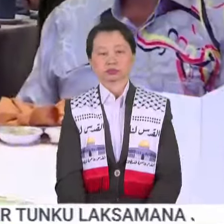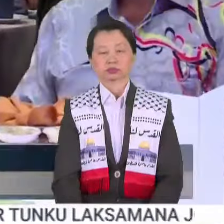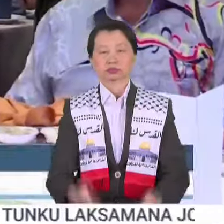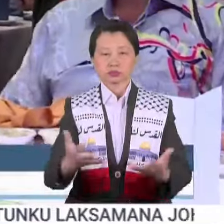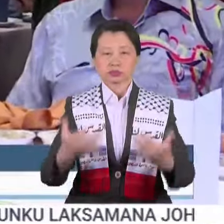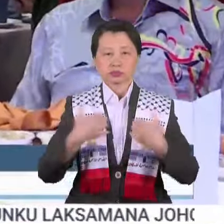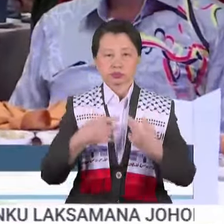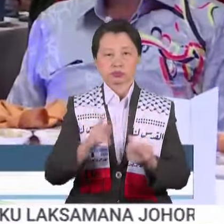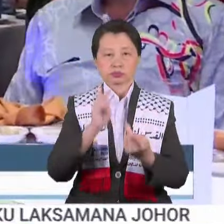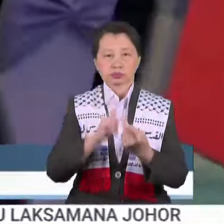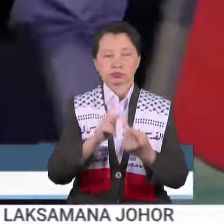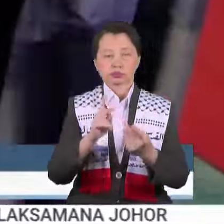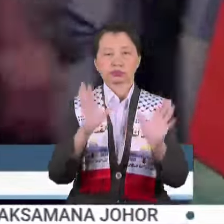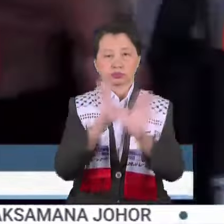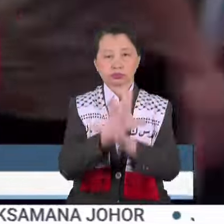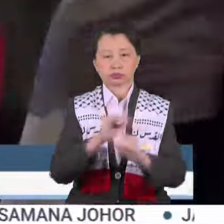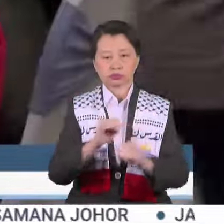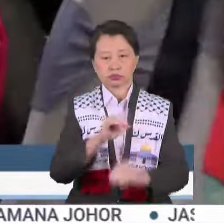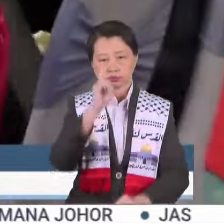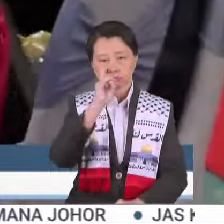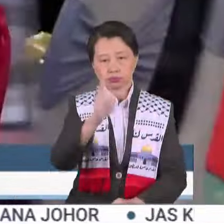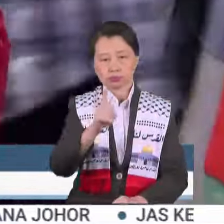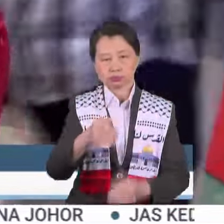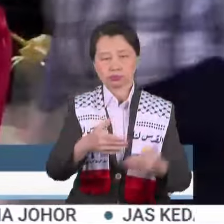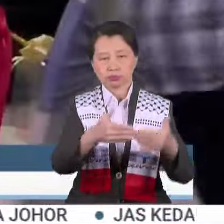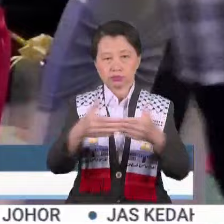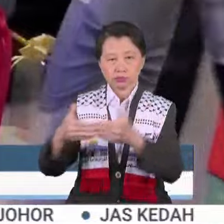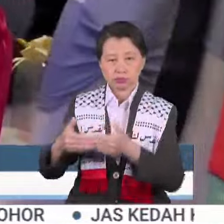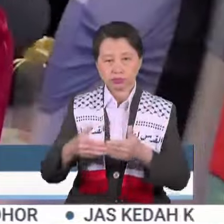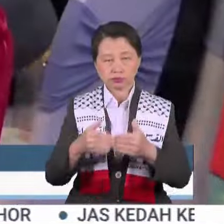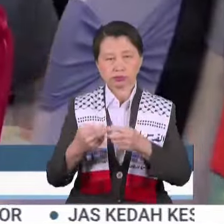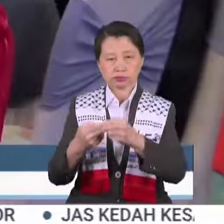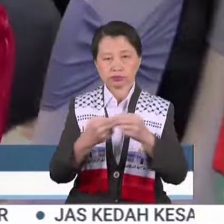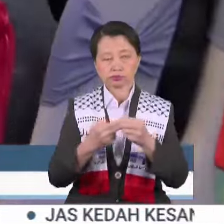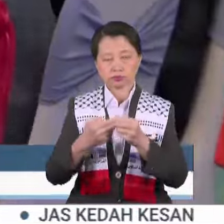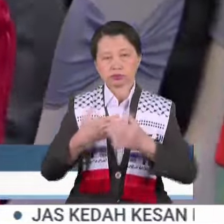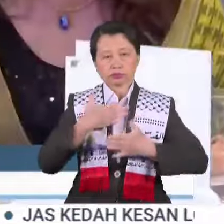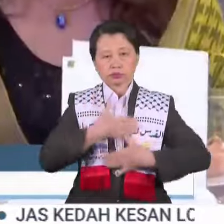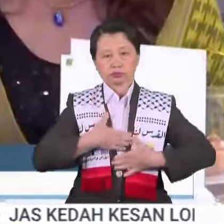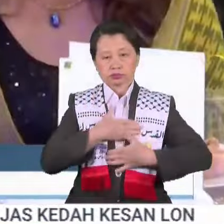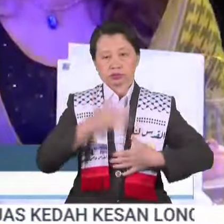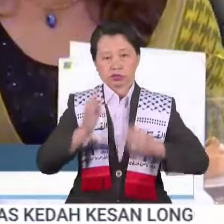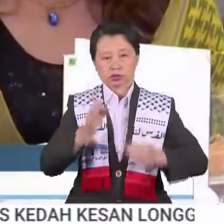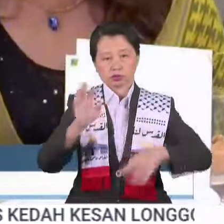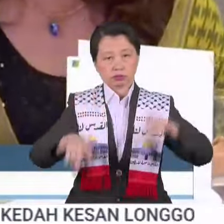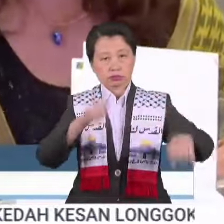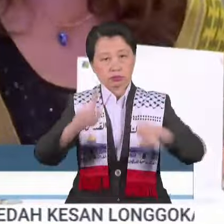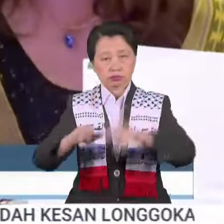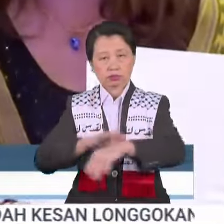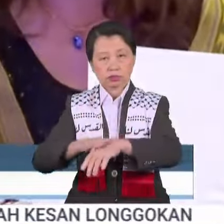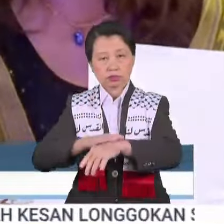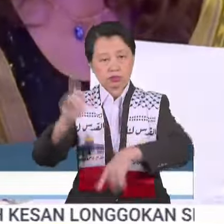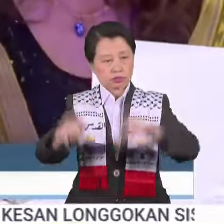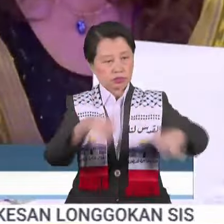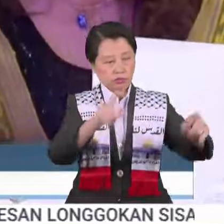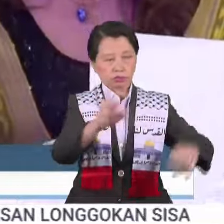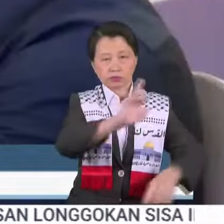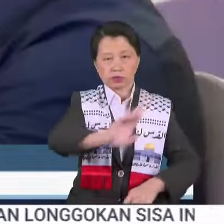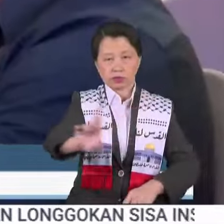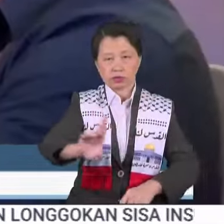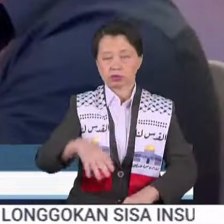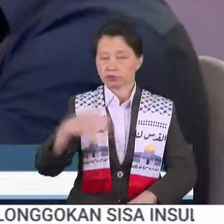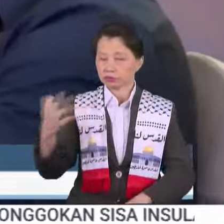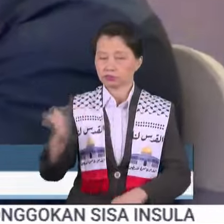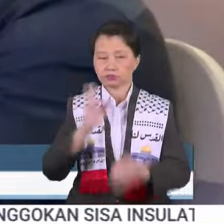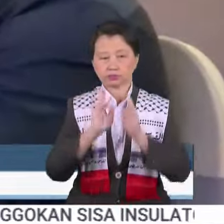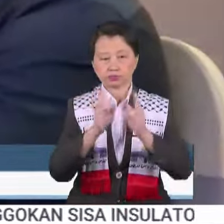Justeru adalah wajah rakyat di negeri ini untuk memastikan kesinambungan perpaduan yang dikecapi walaupun berbeza bangsa dan agama. Beliau